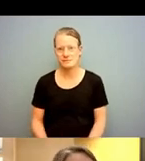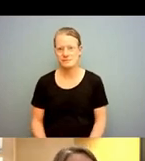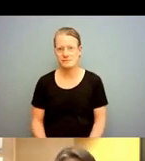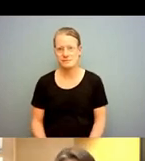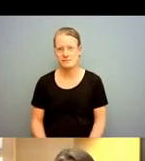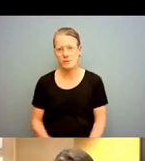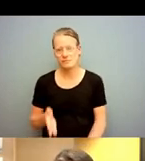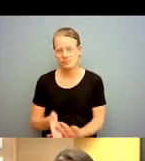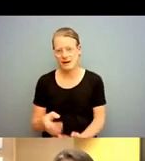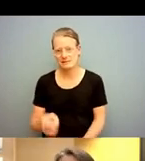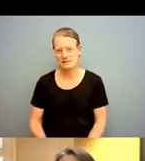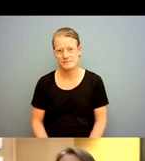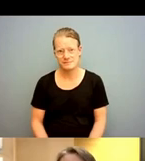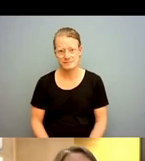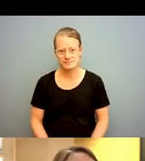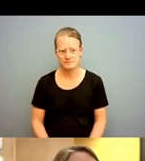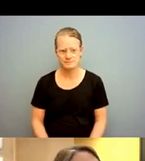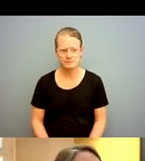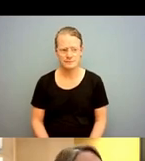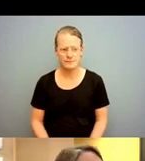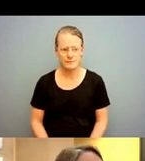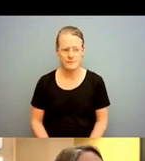Mun ammalla Merja Pieski.